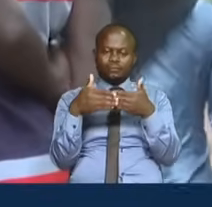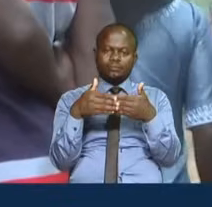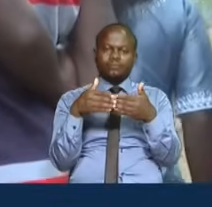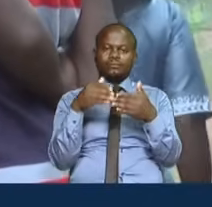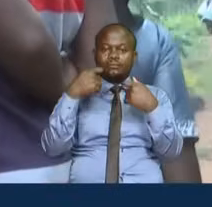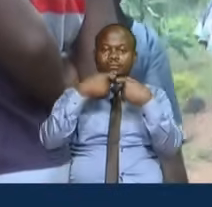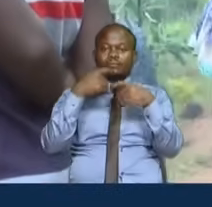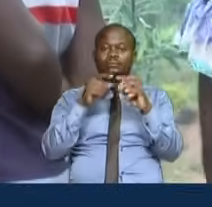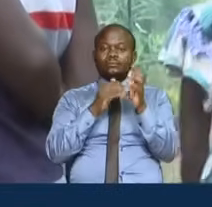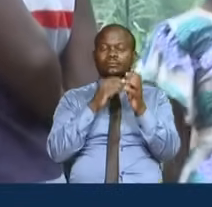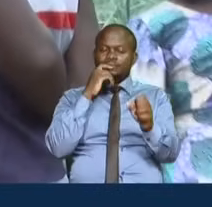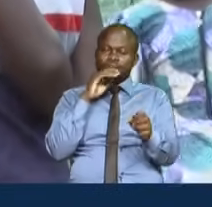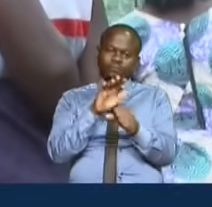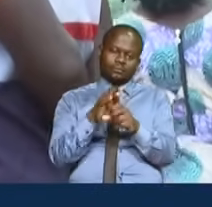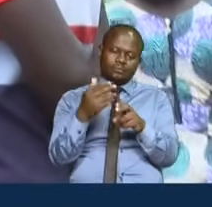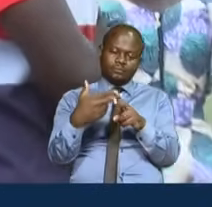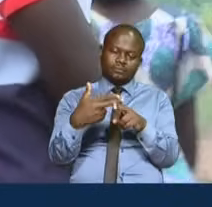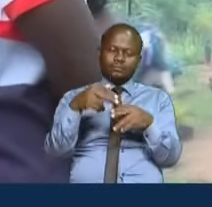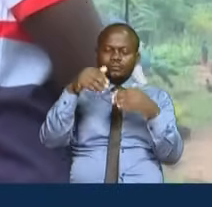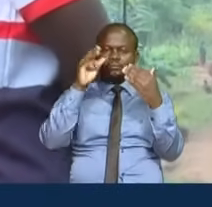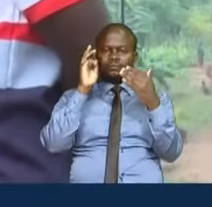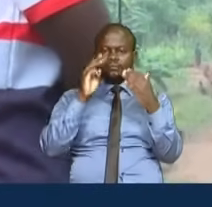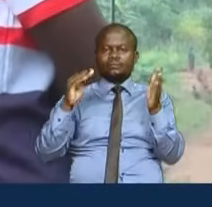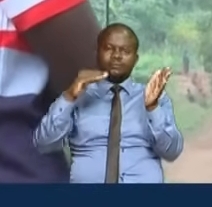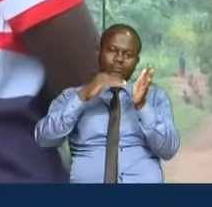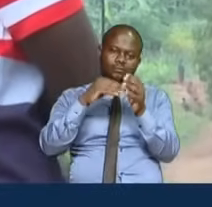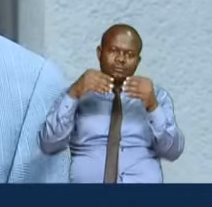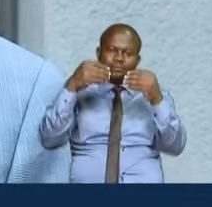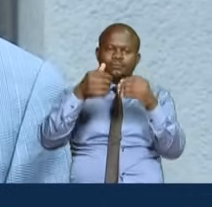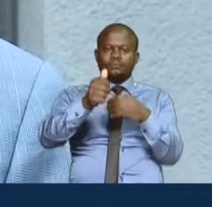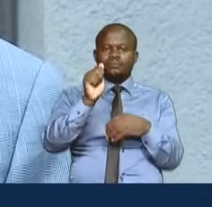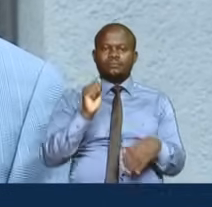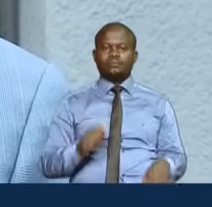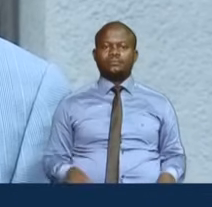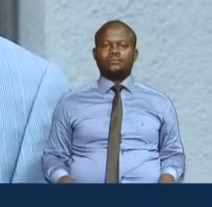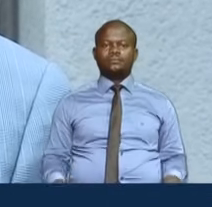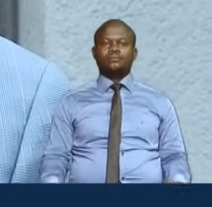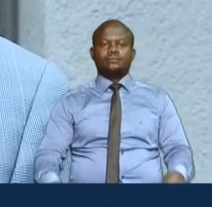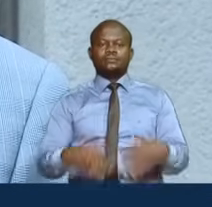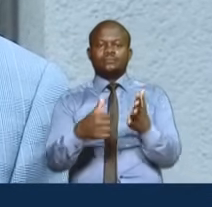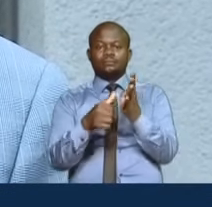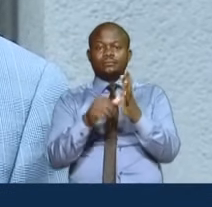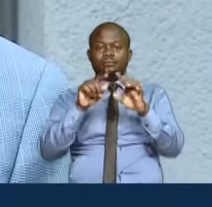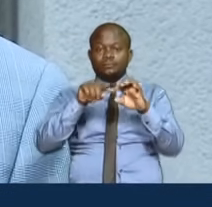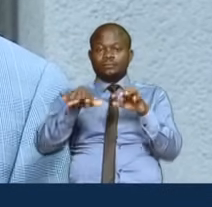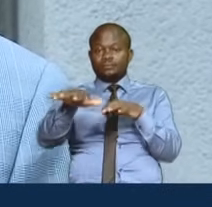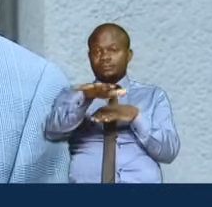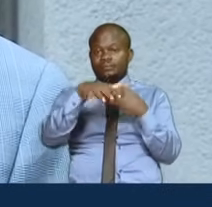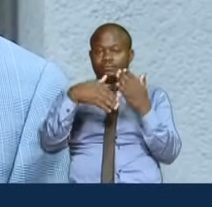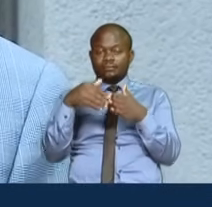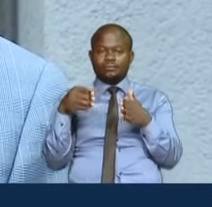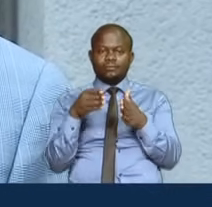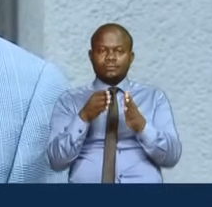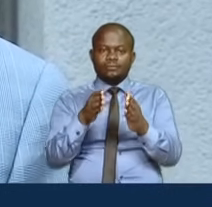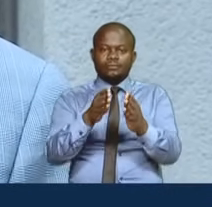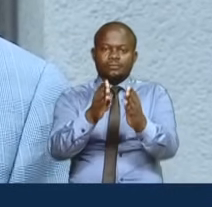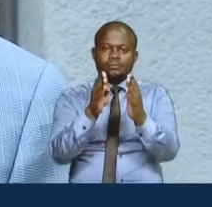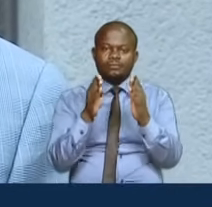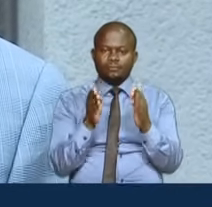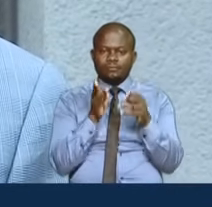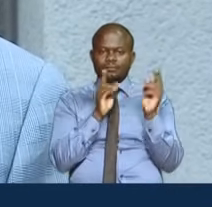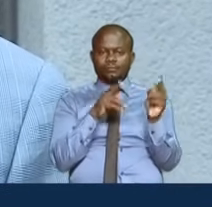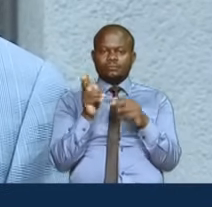ariko akabizeza ko mu gihe cya vuba cyane bazabongeye gusubizwa umuriro wabo. Ikibazo aho gishingiye ni ku muyoboro